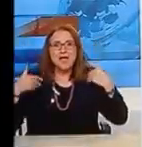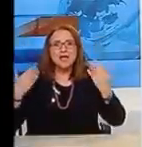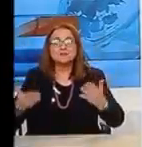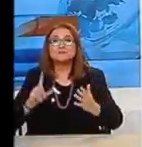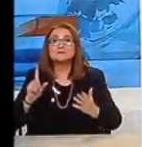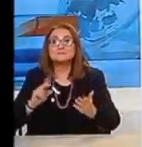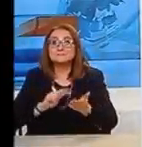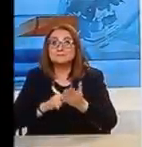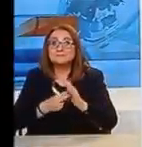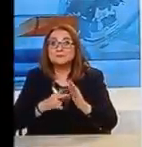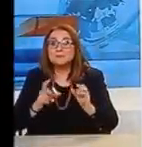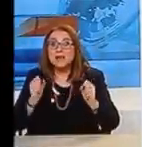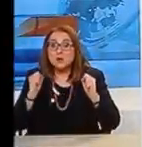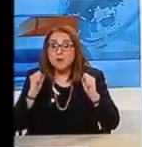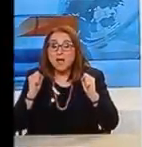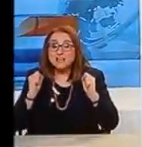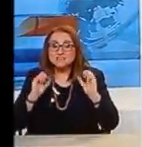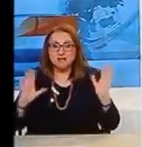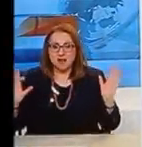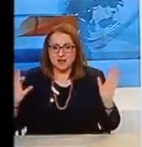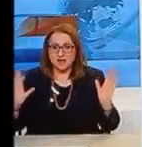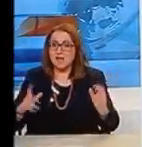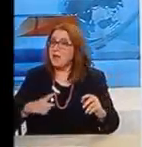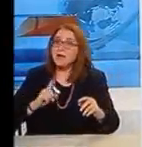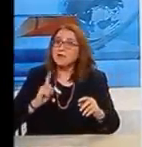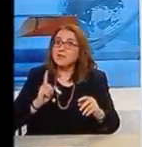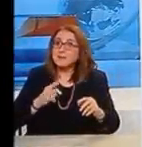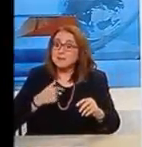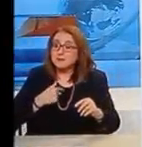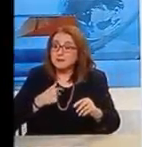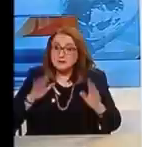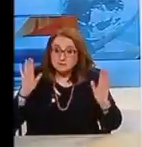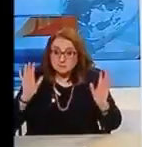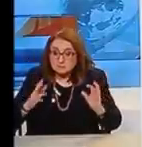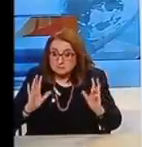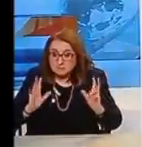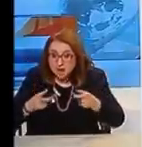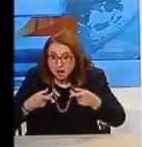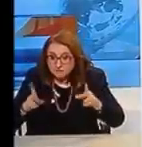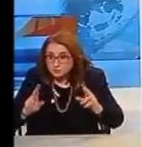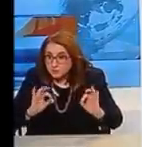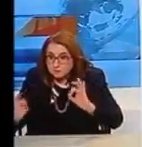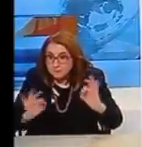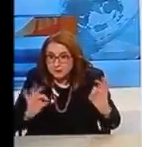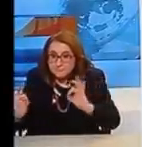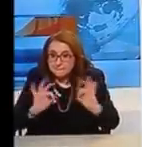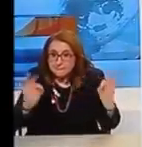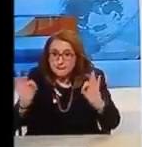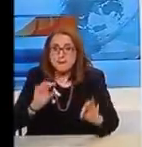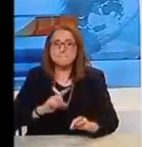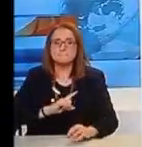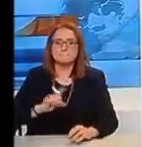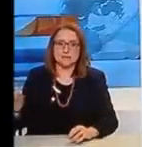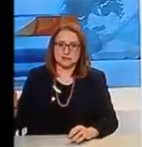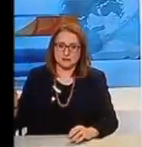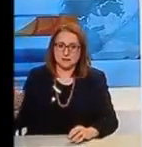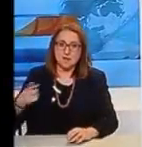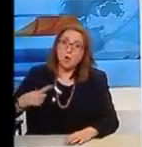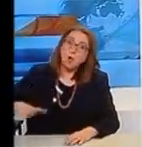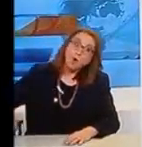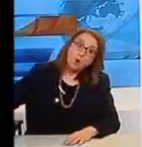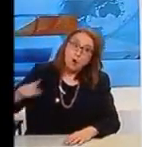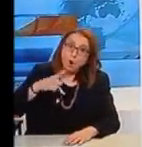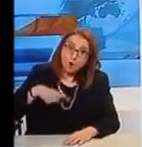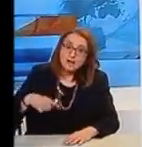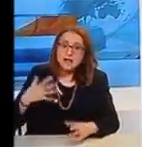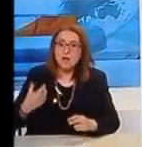μεταδοθεί, στην νόσο να εξαπλωθεί. Εγχείρημα δύσκολο, γιατί προερχόμαστε όλοι από μια περίοδο ψυχικής